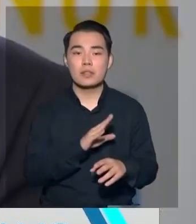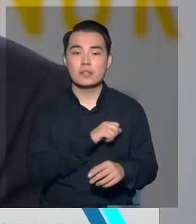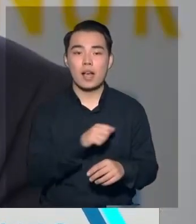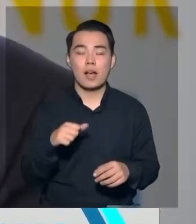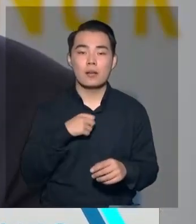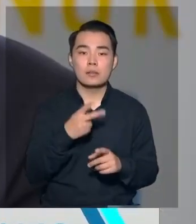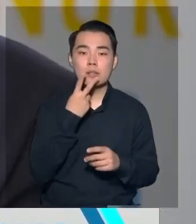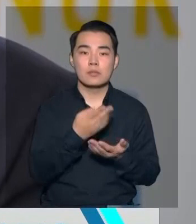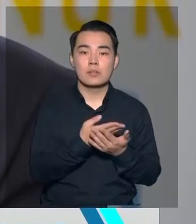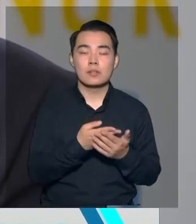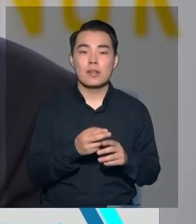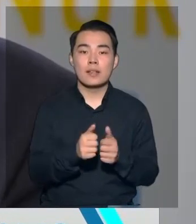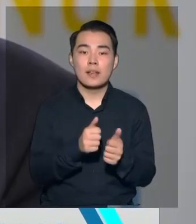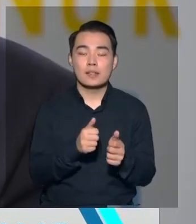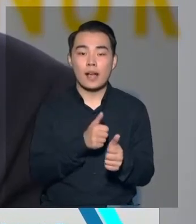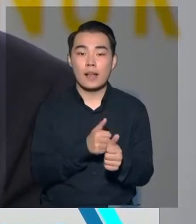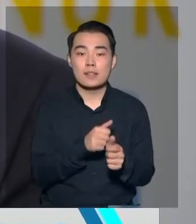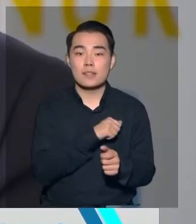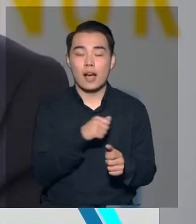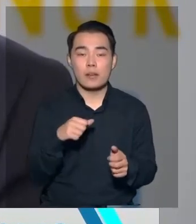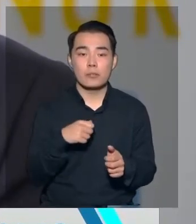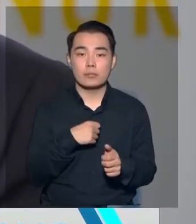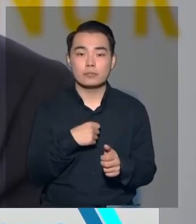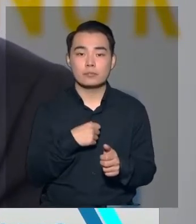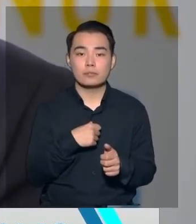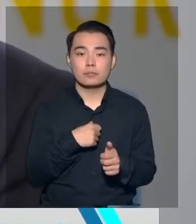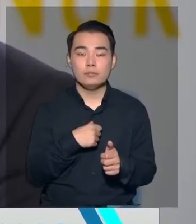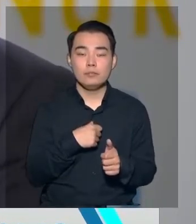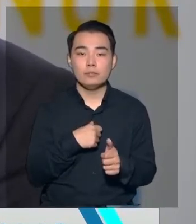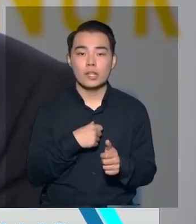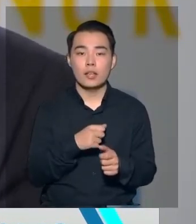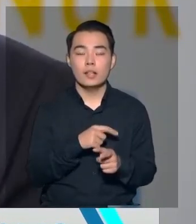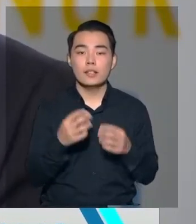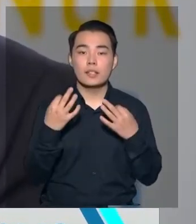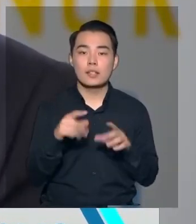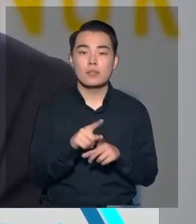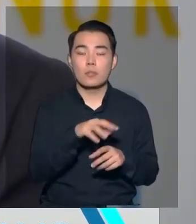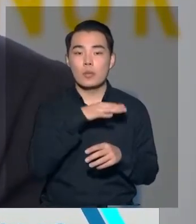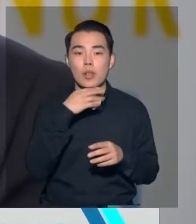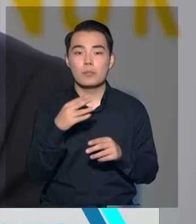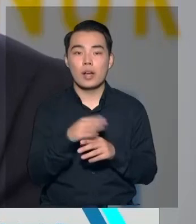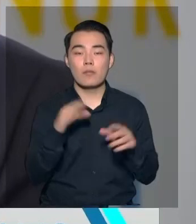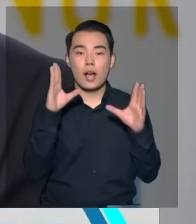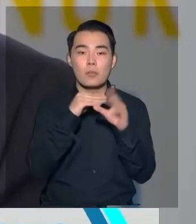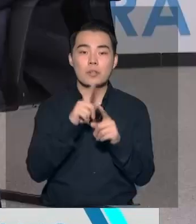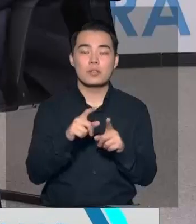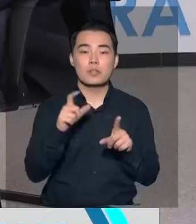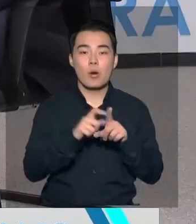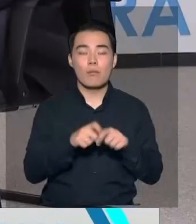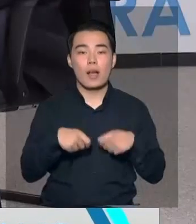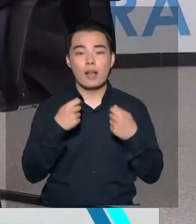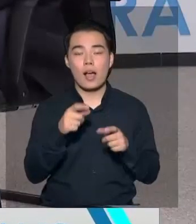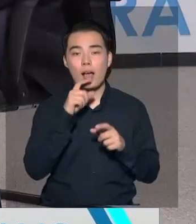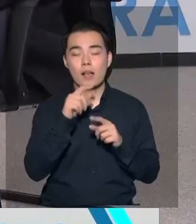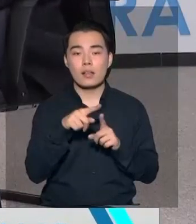дегенде өзінің артында тұрған электоратын, жағы электоратының көңілінен шығу үшін сөз айтуы тиіс.